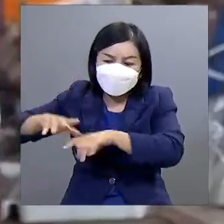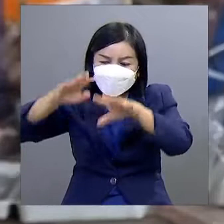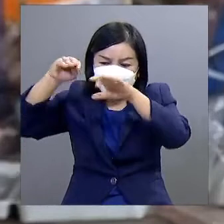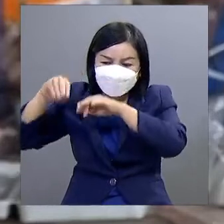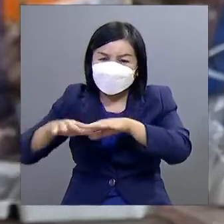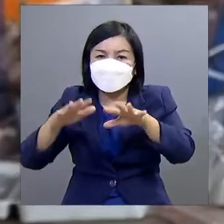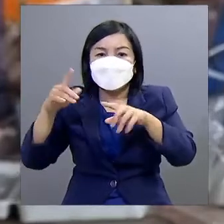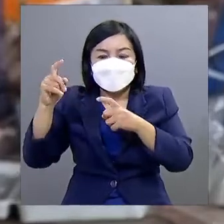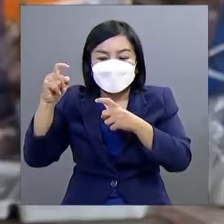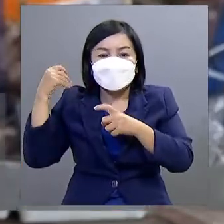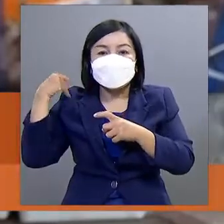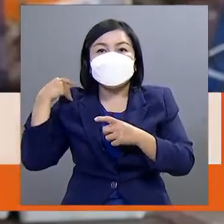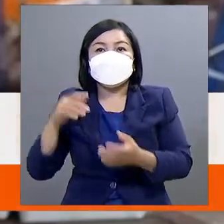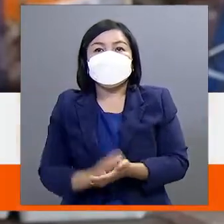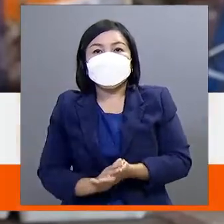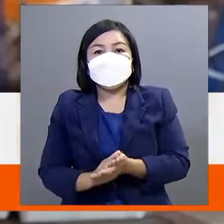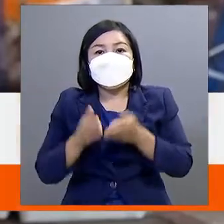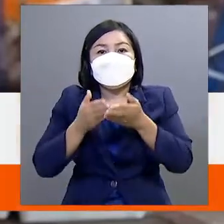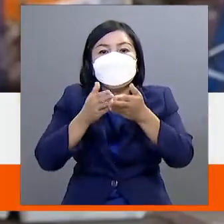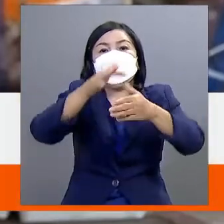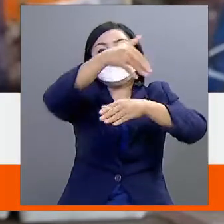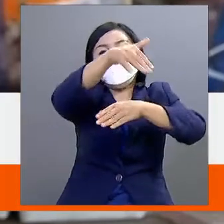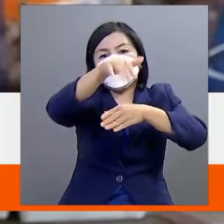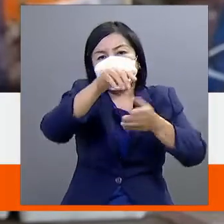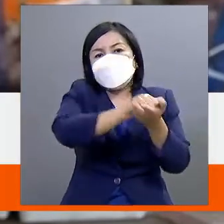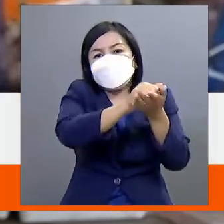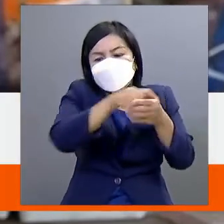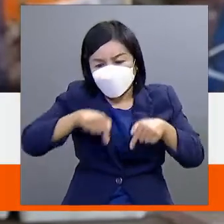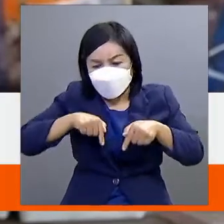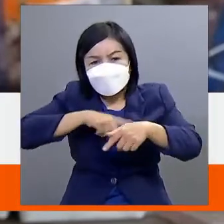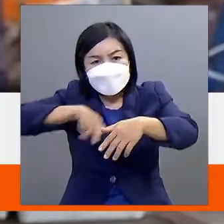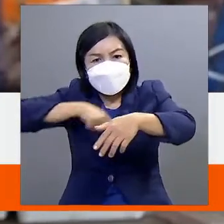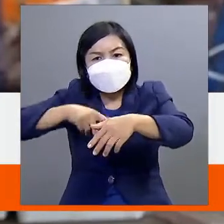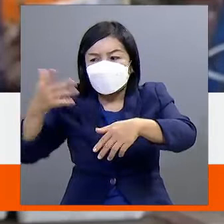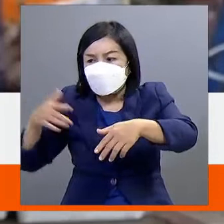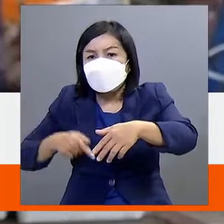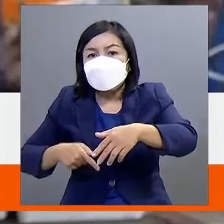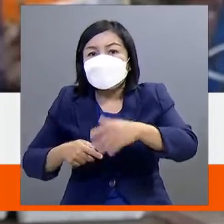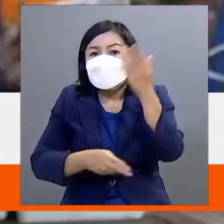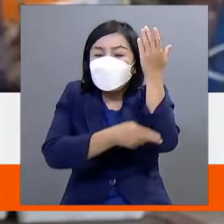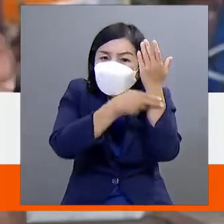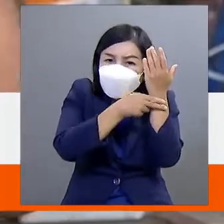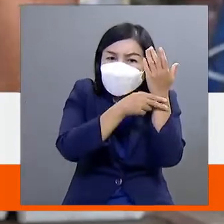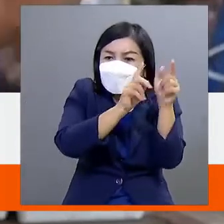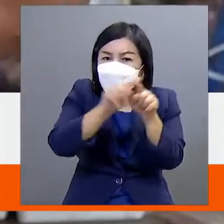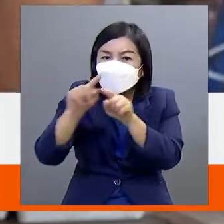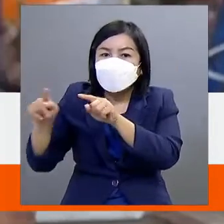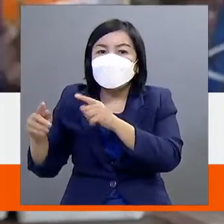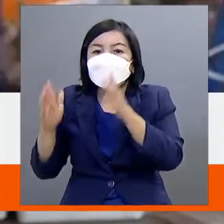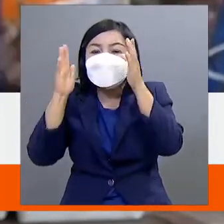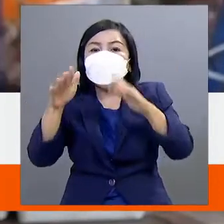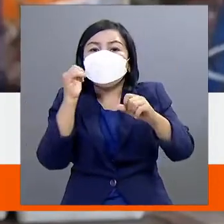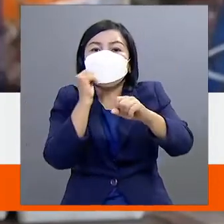เรือนอกส่วนมากเรือนอกเพราะว่ายังไงรีสอร์ทแต่และรีสอร์ทนั้นคือเขาเอาพวกพนักงานบ